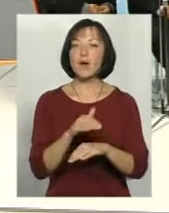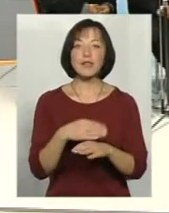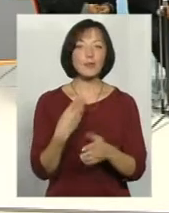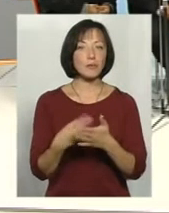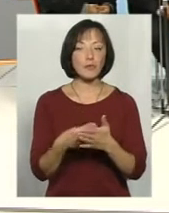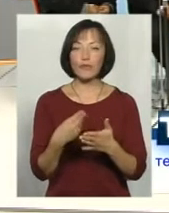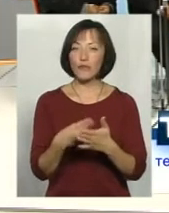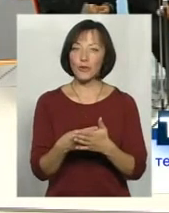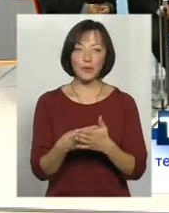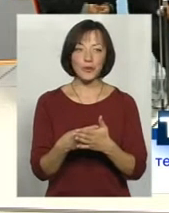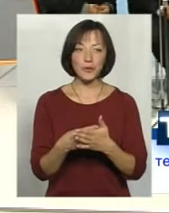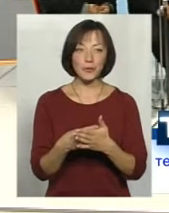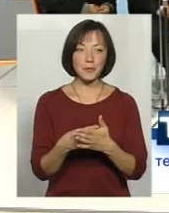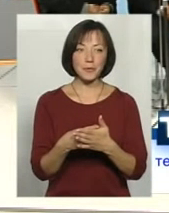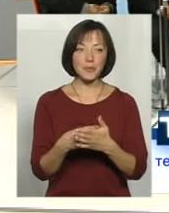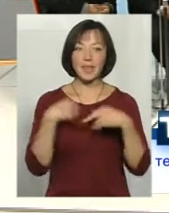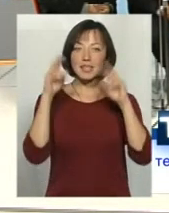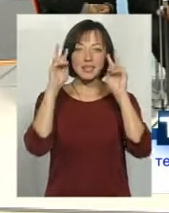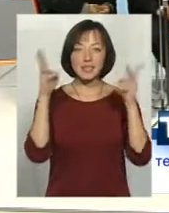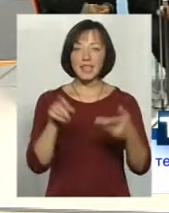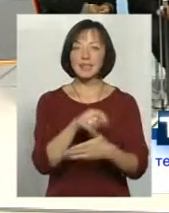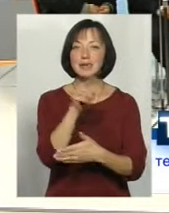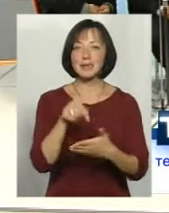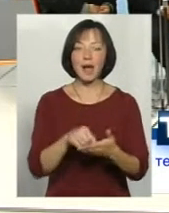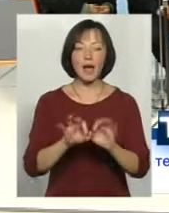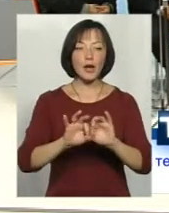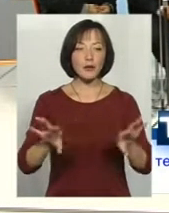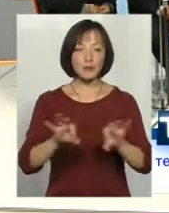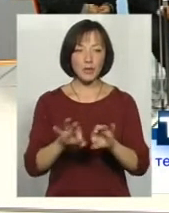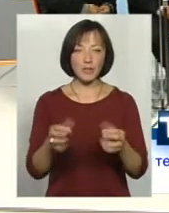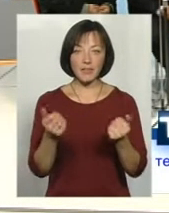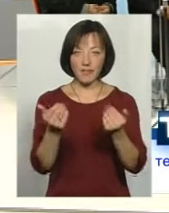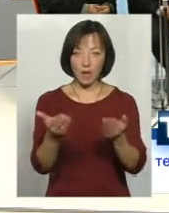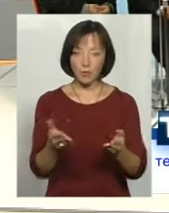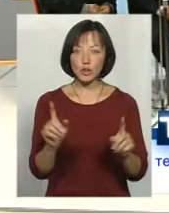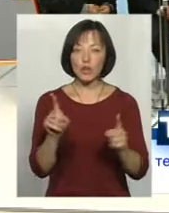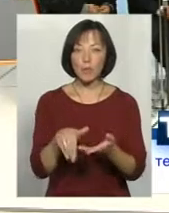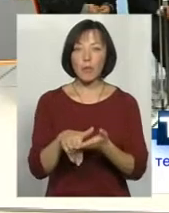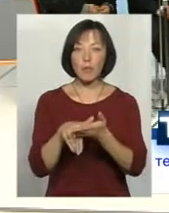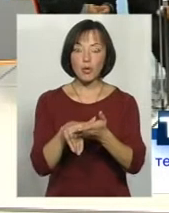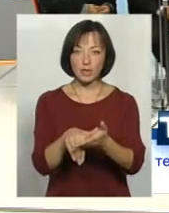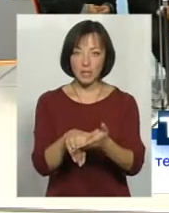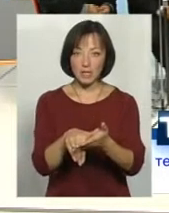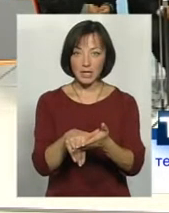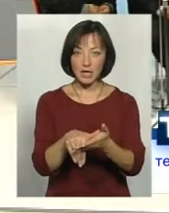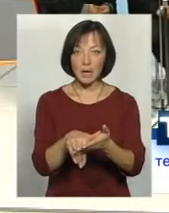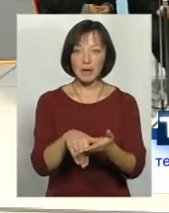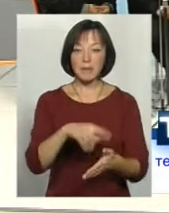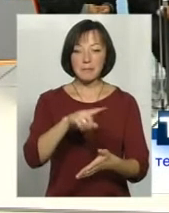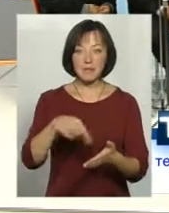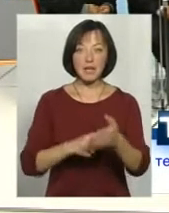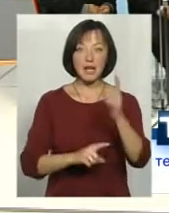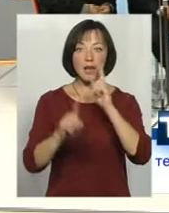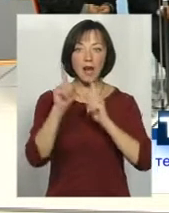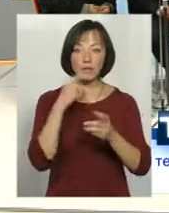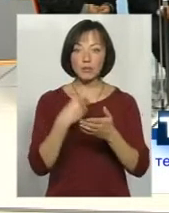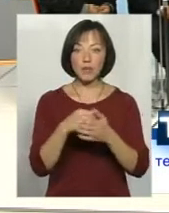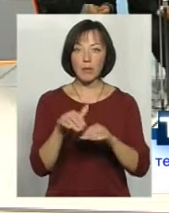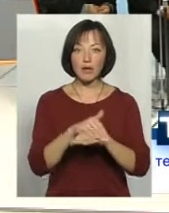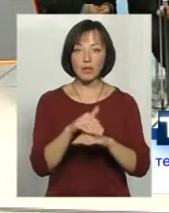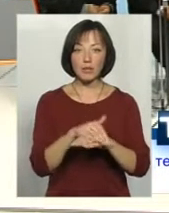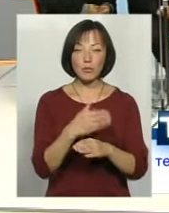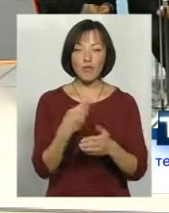чином, да. Я не знаю, я запитую. Аня, я розповім вам. Будь ласка. Щоб допомогти бюджету, міській раді з бюджету